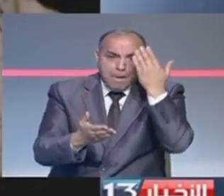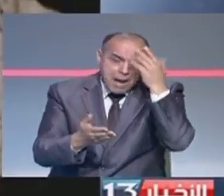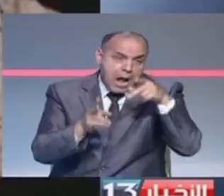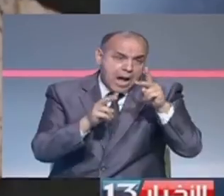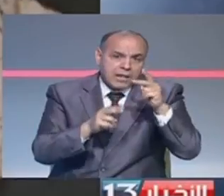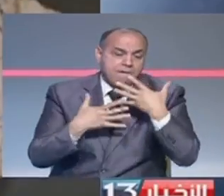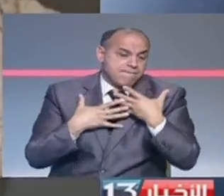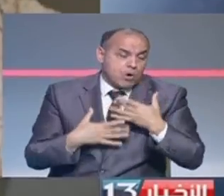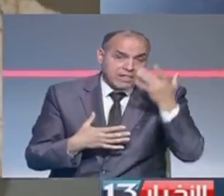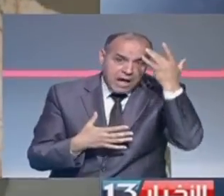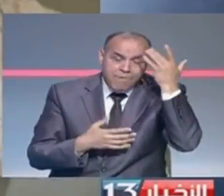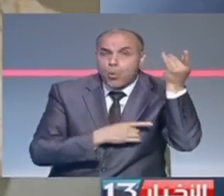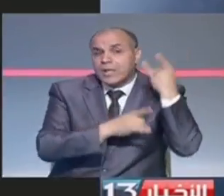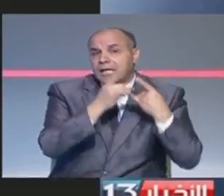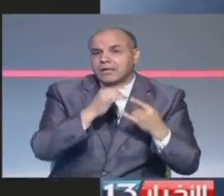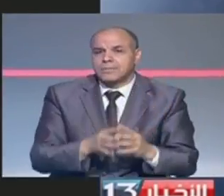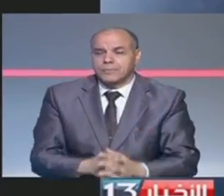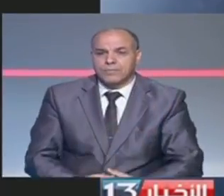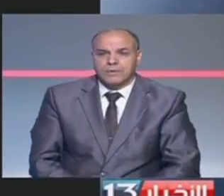ذروه الثقافه والتاريخ